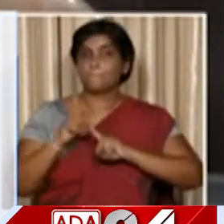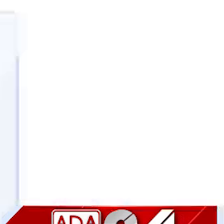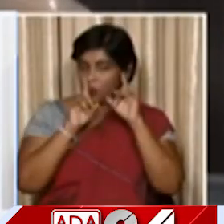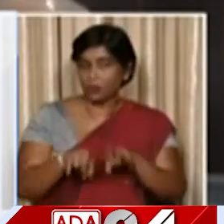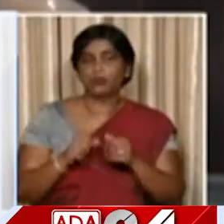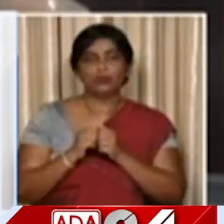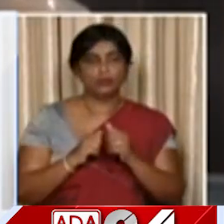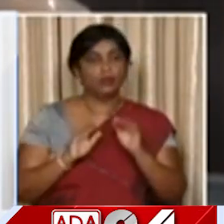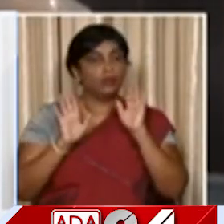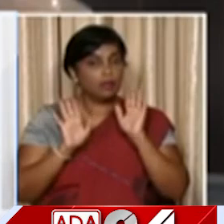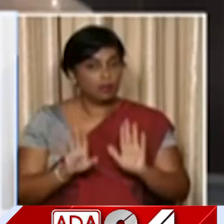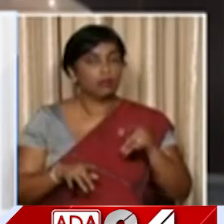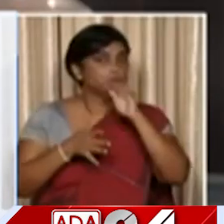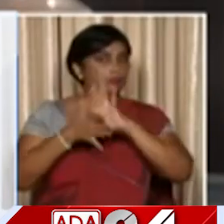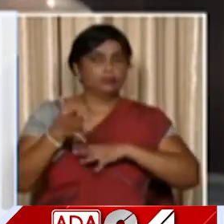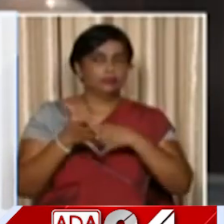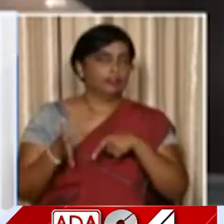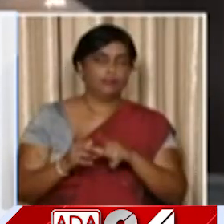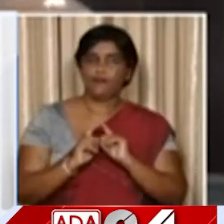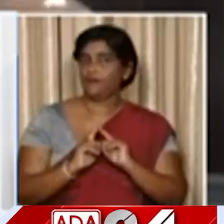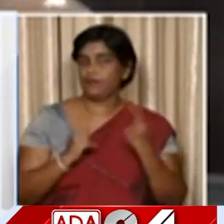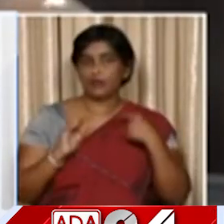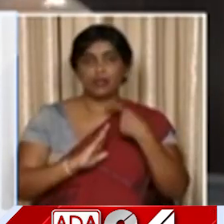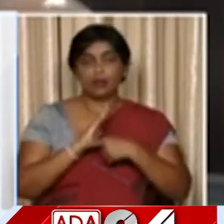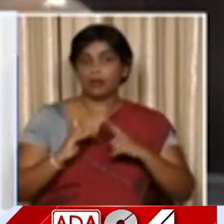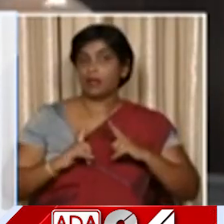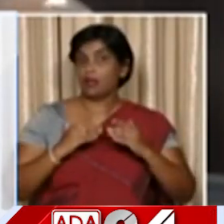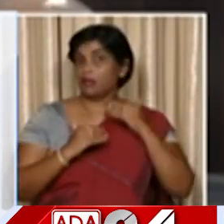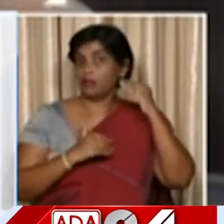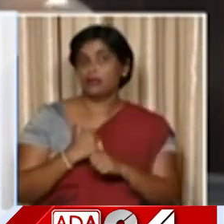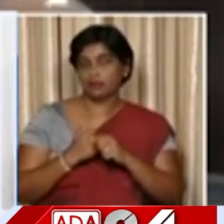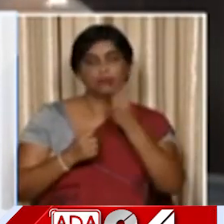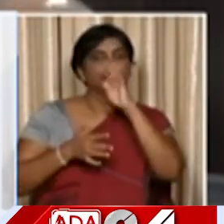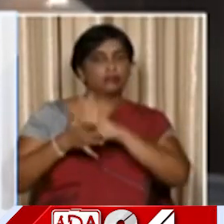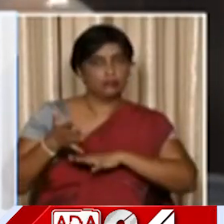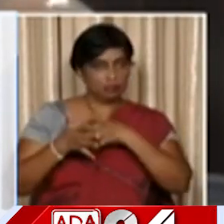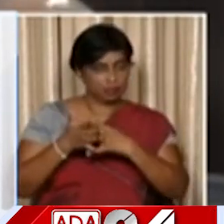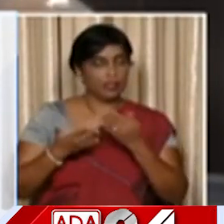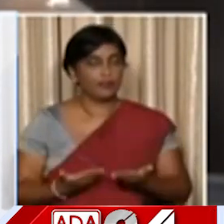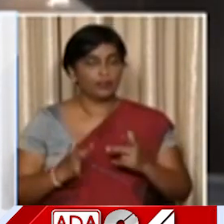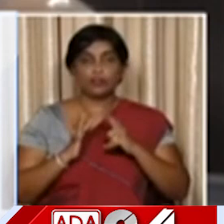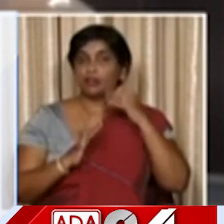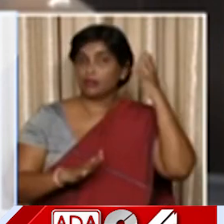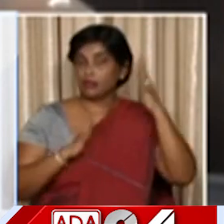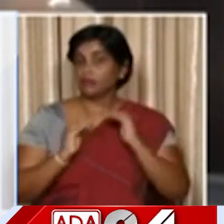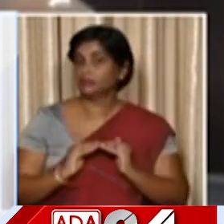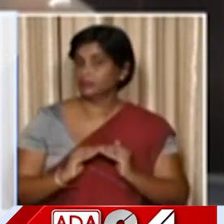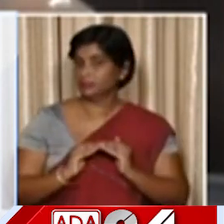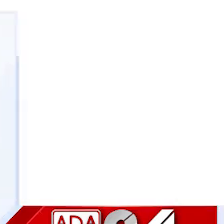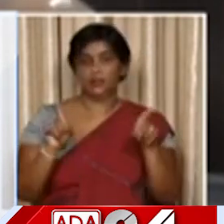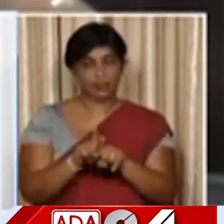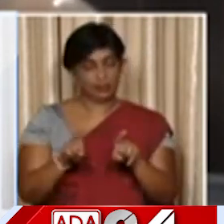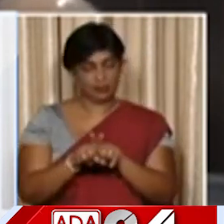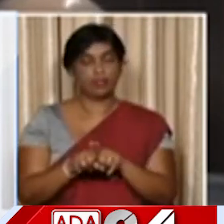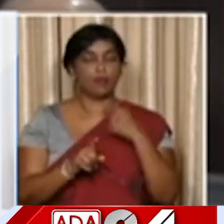පවත්වන නිසා. හැබැයි මේ අයවැය වෙනස්. මේ අයව රටේ අනාගතය නිර්මාණය කරන අයවැය. වත්මන් ජාත්‍යන්තර ප්‍රවණතාවන්ට